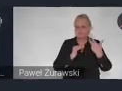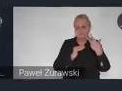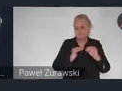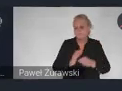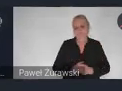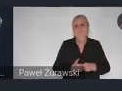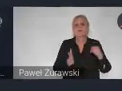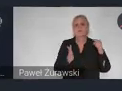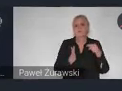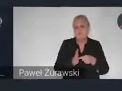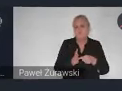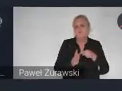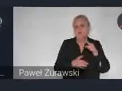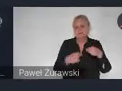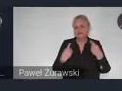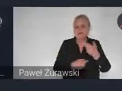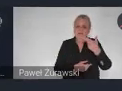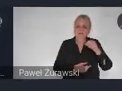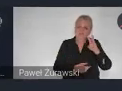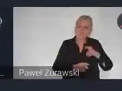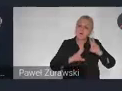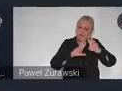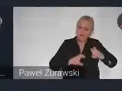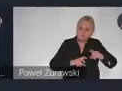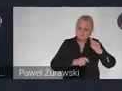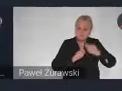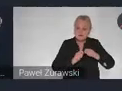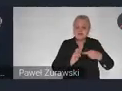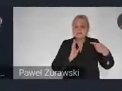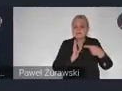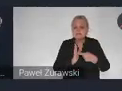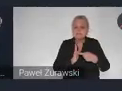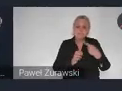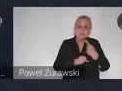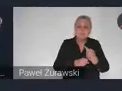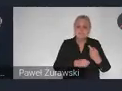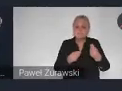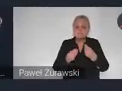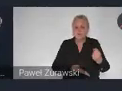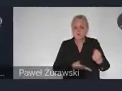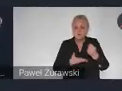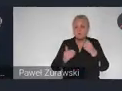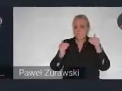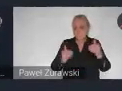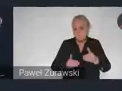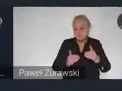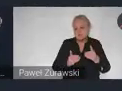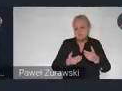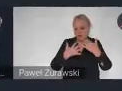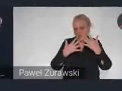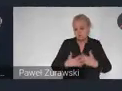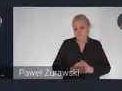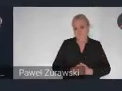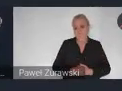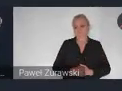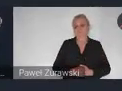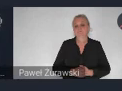wówczas nif dokonuje analizy której celem jest ustalenie kwoty dotacji możliwej do rozliczenia